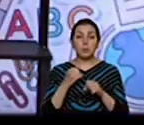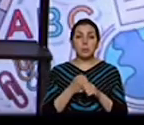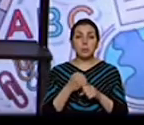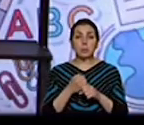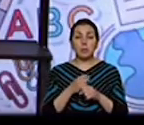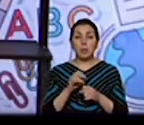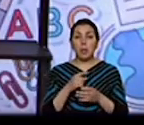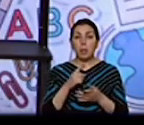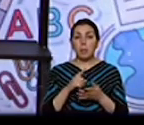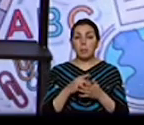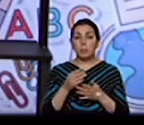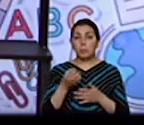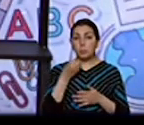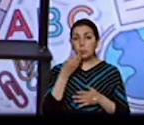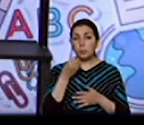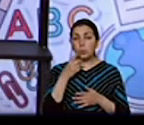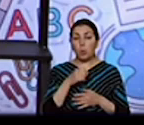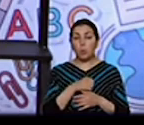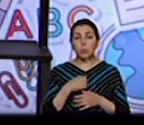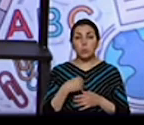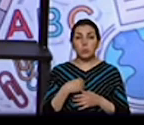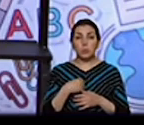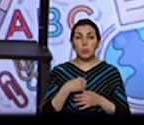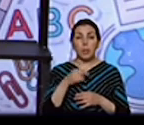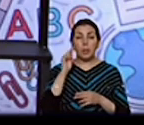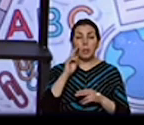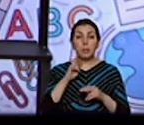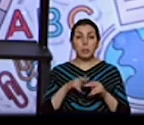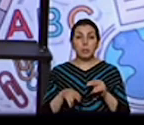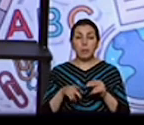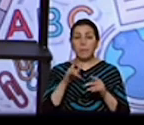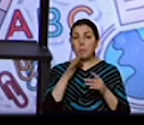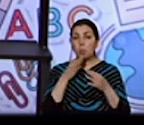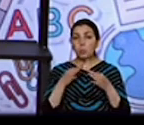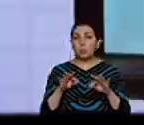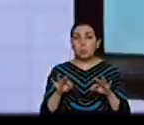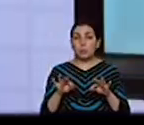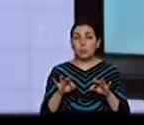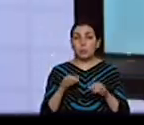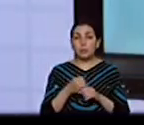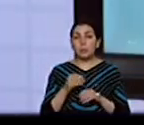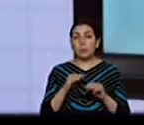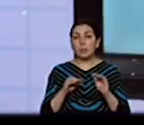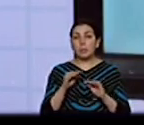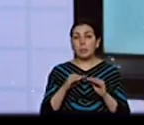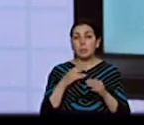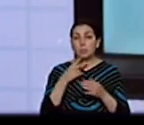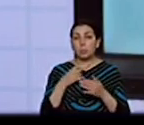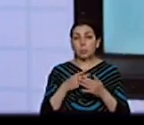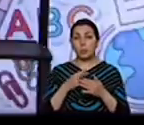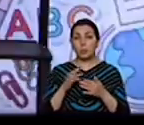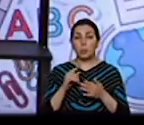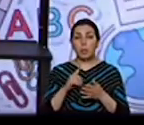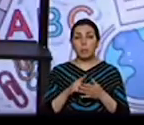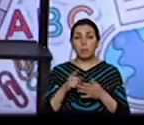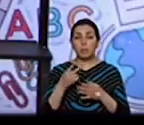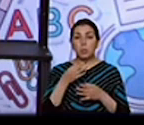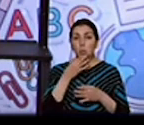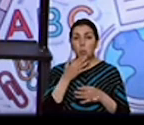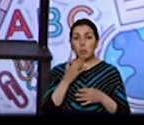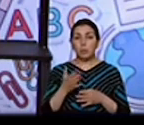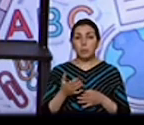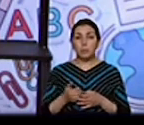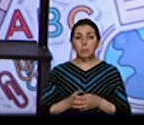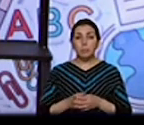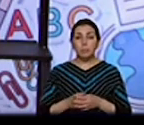gulni o'zingiz darsdan so'ng bo'sh vaqtingizda yasab ko'ring. U albatta sizga yoqadi.